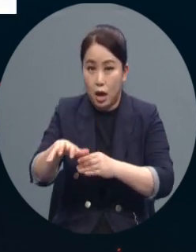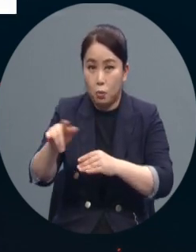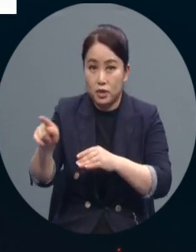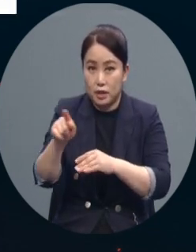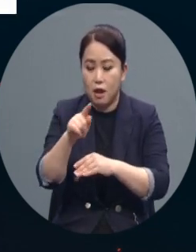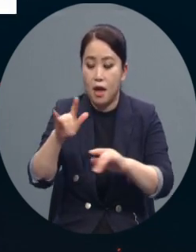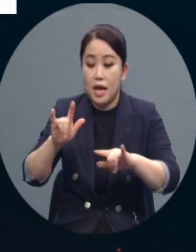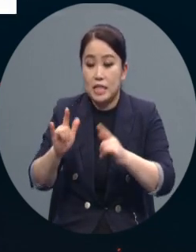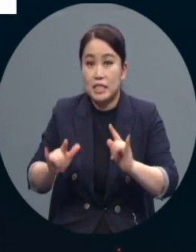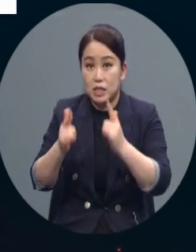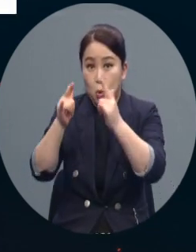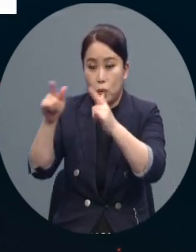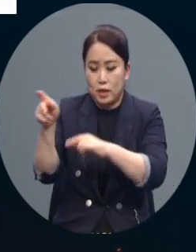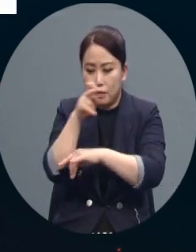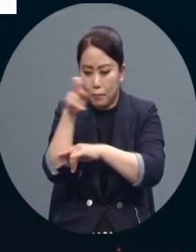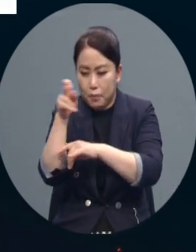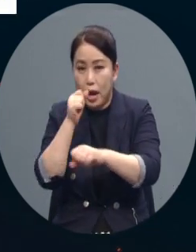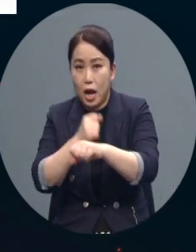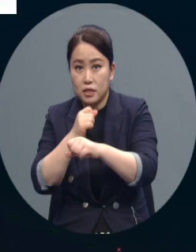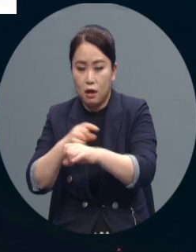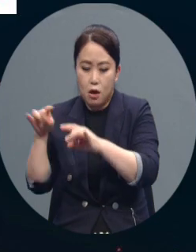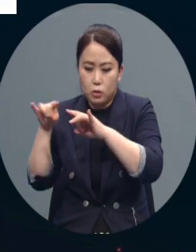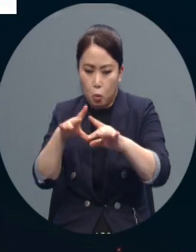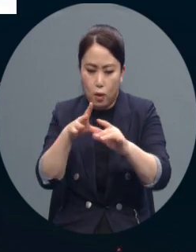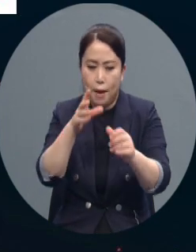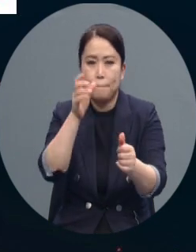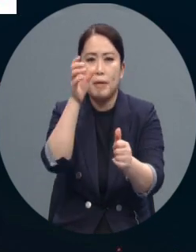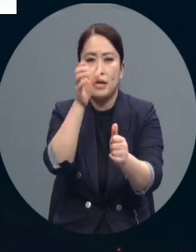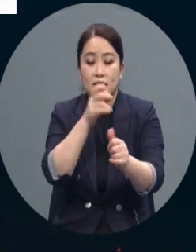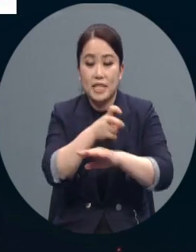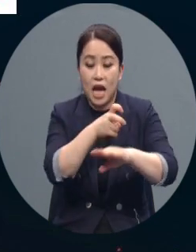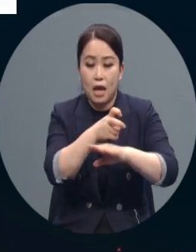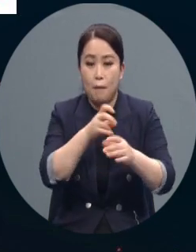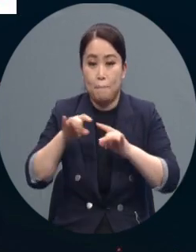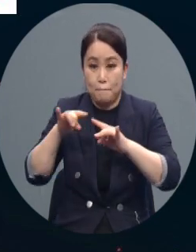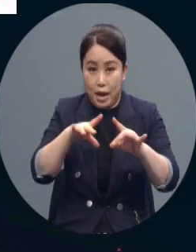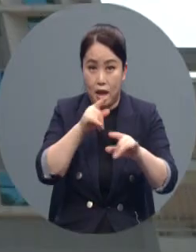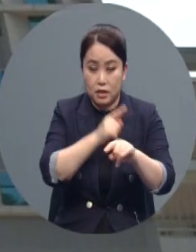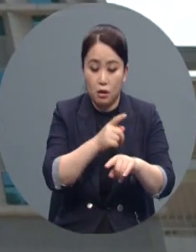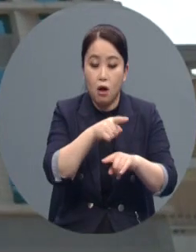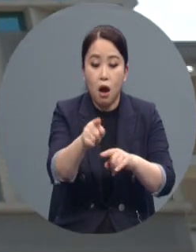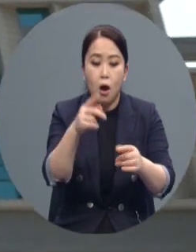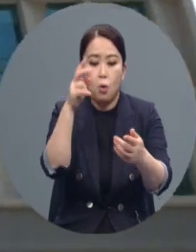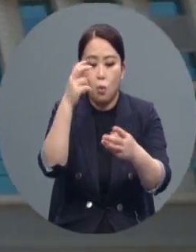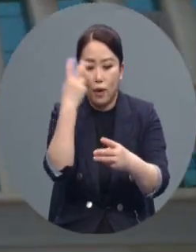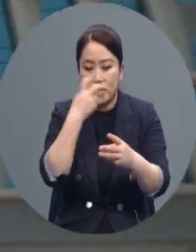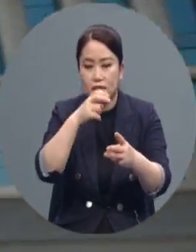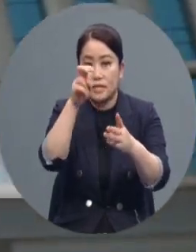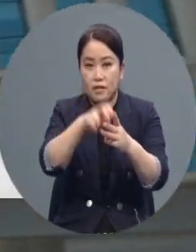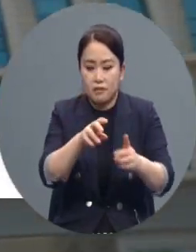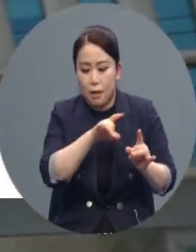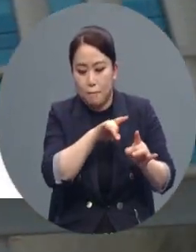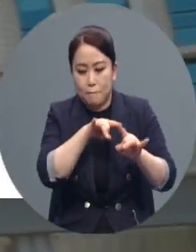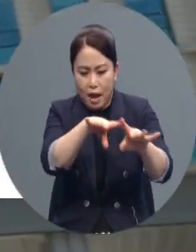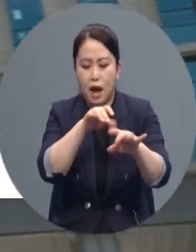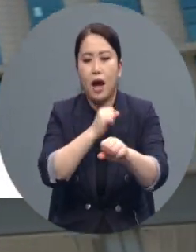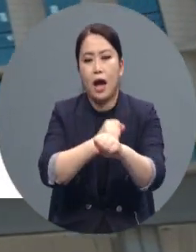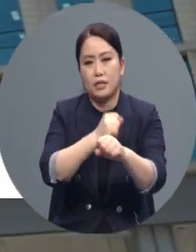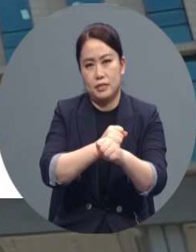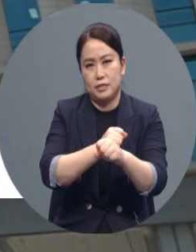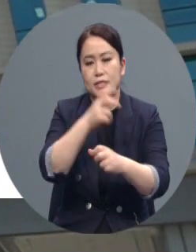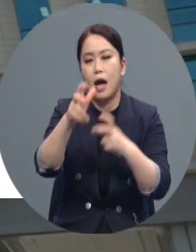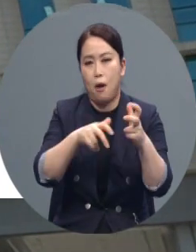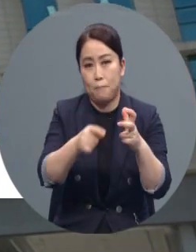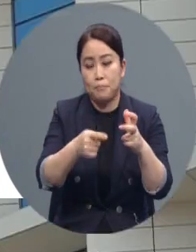이를 4개 지자체 로 실시간 전송하는 방식입니다 2019년 사업이 완료돼